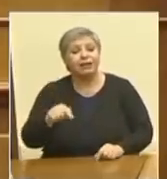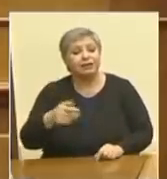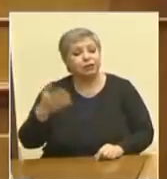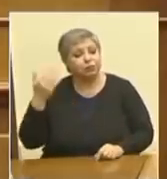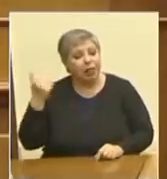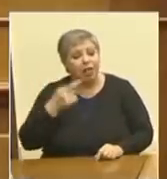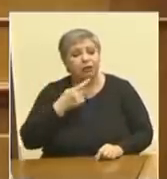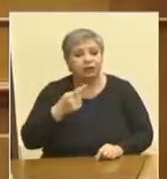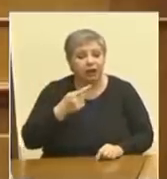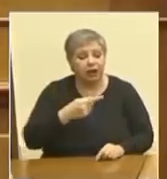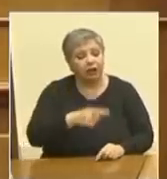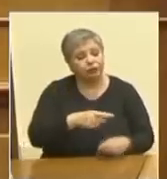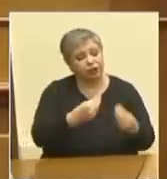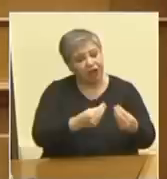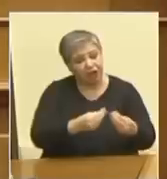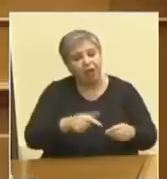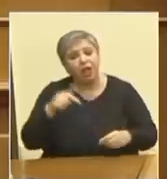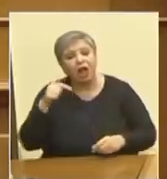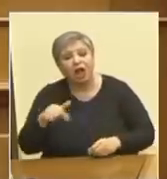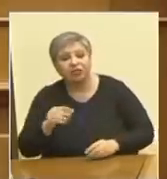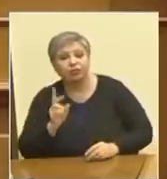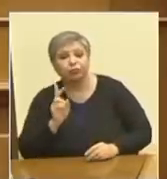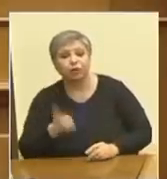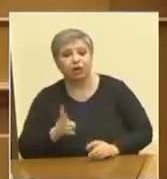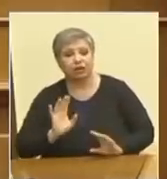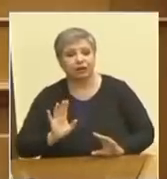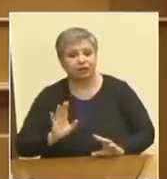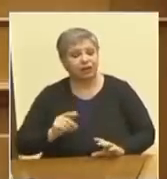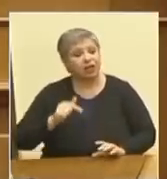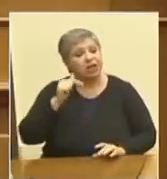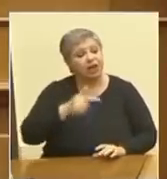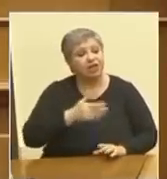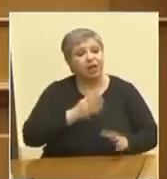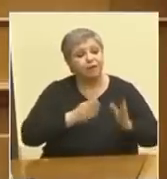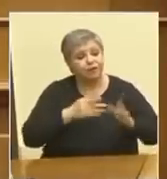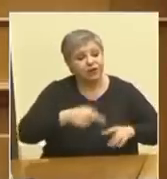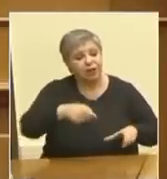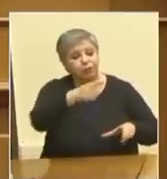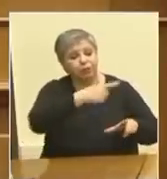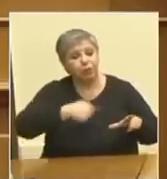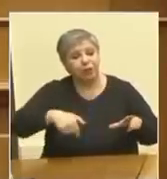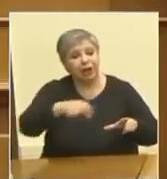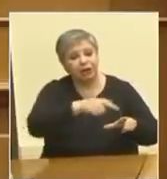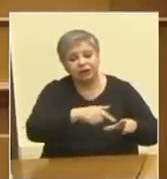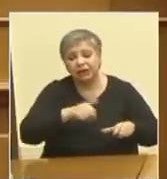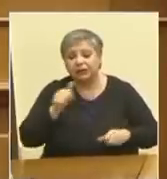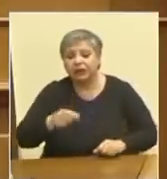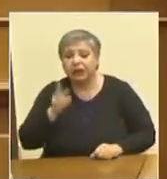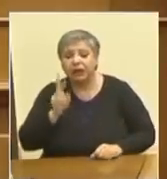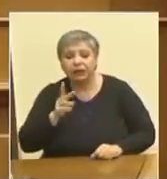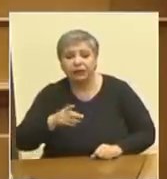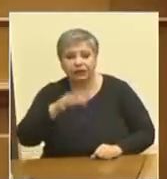βία. Υπήρχε η καλή βία της κάτω πλατείας και η κακή βία της αστυνομίας.